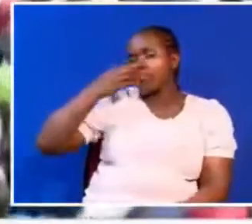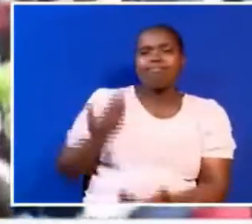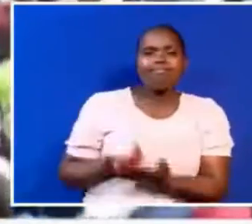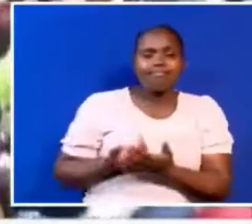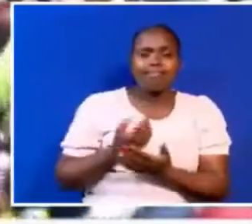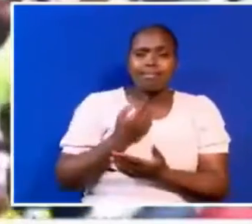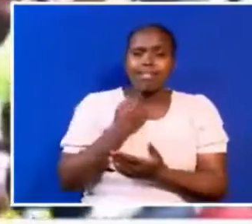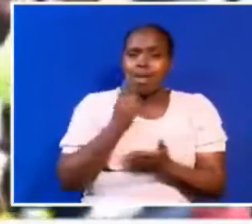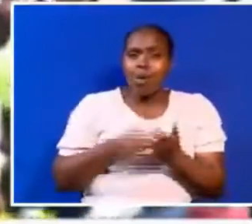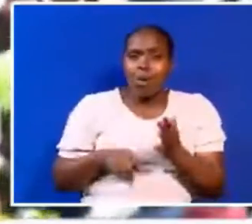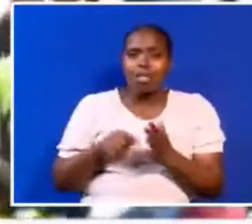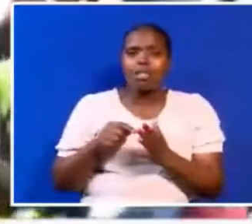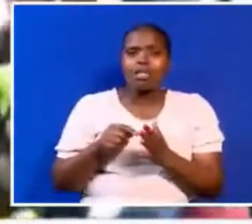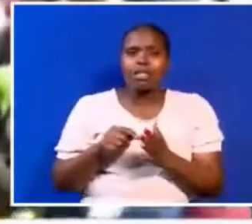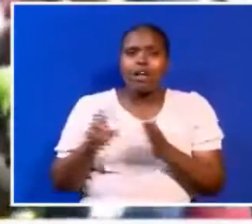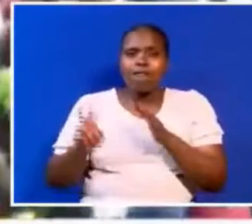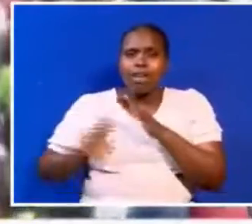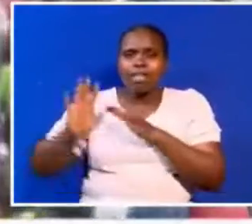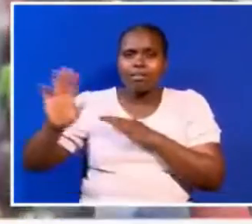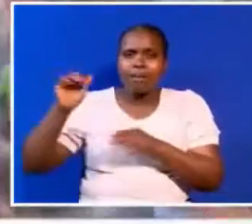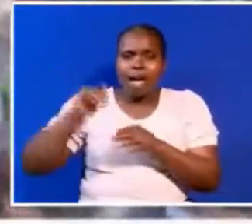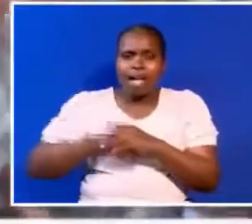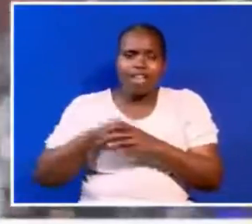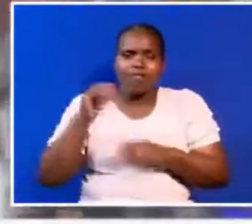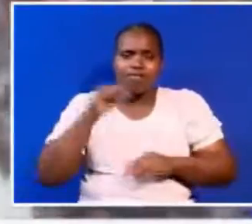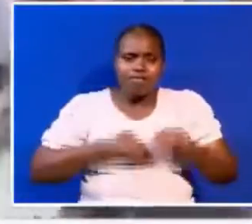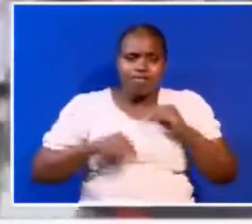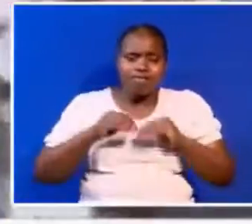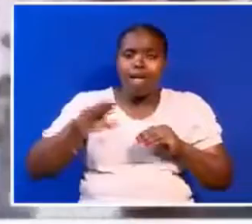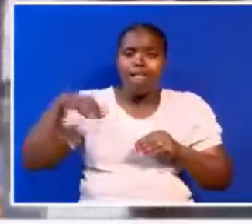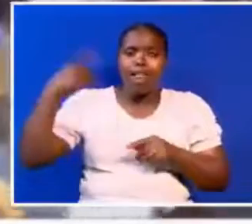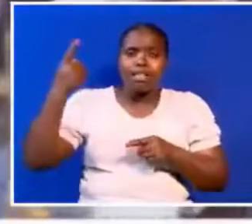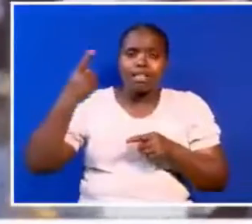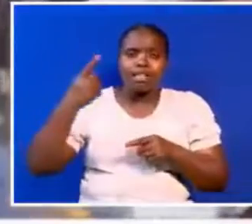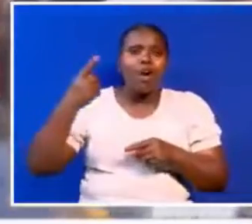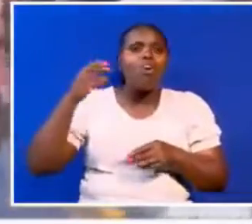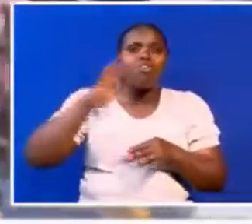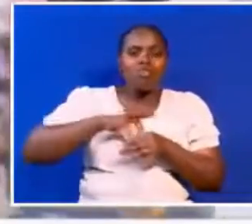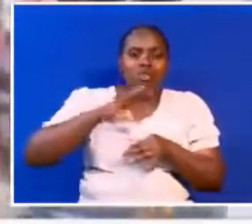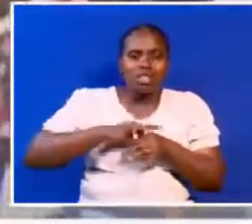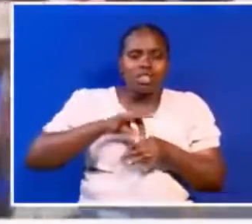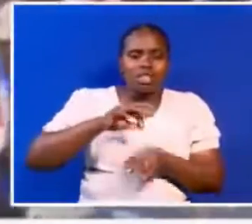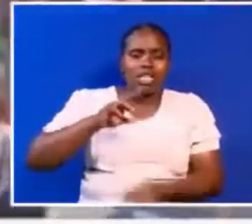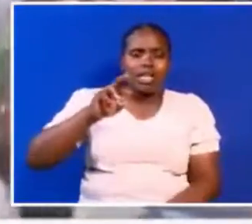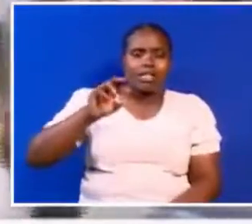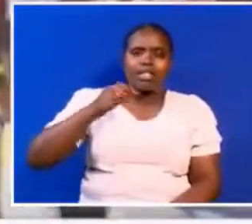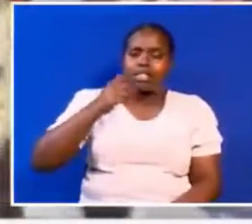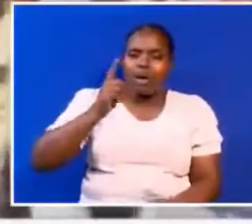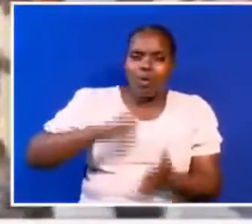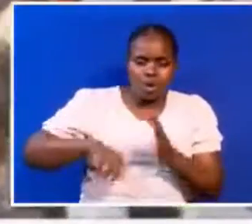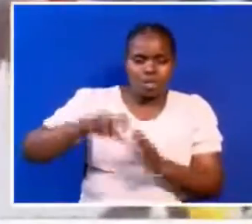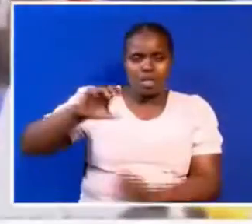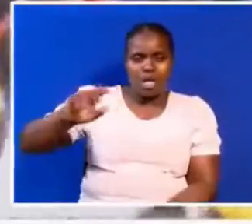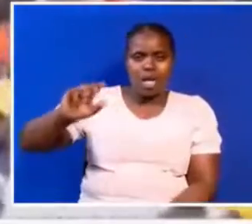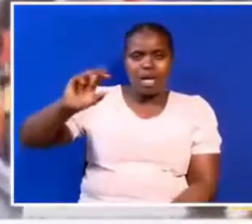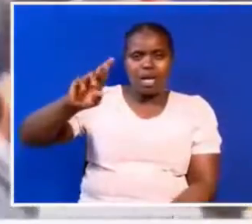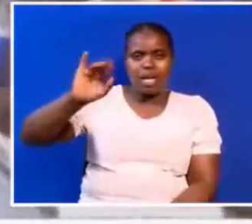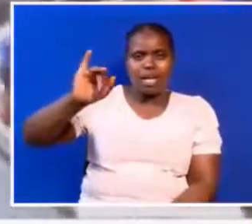Ruto na atakayekuwa mgombea mwenza wake kwenye uchaguzi mkuu ujao Rigathi Gachagua kwa ubadhirifu wa mali ya